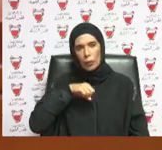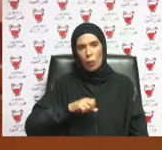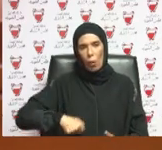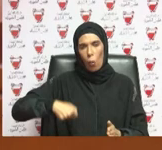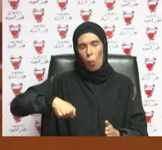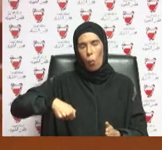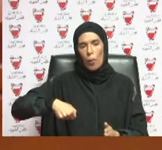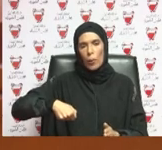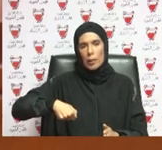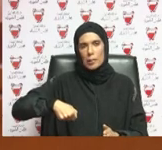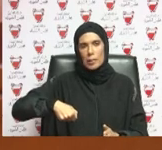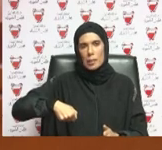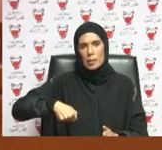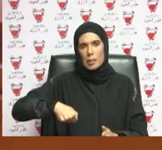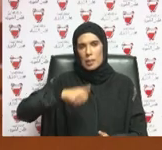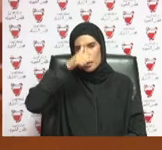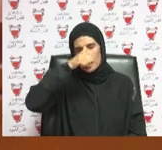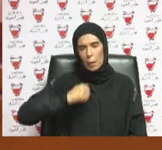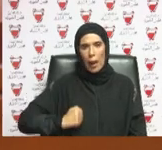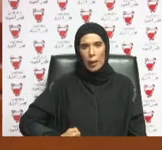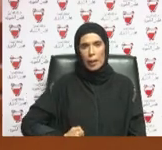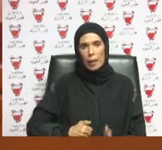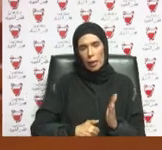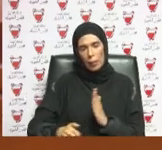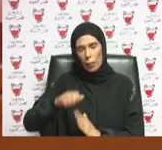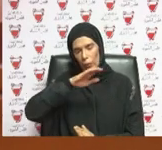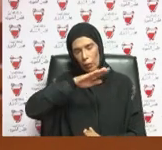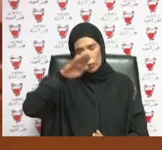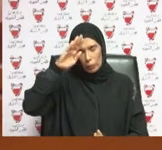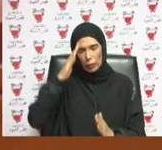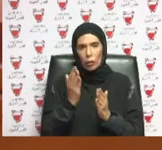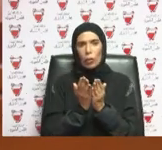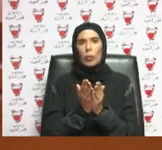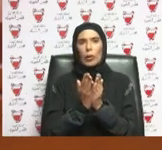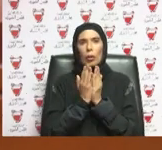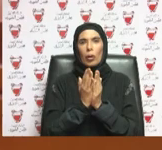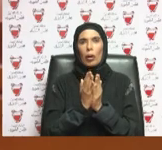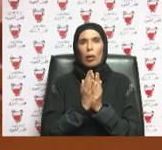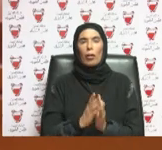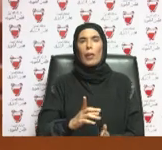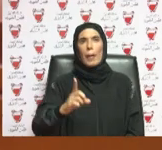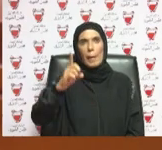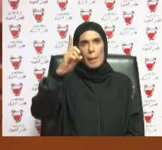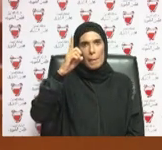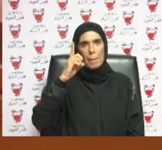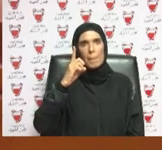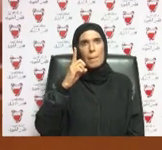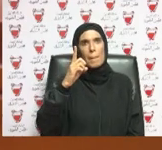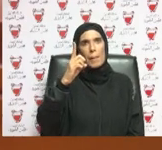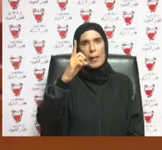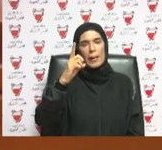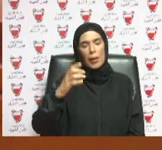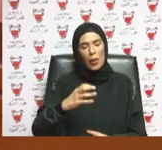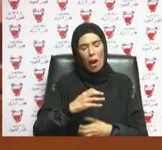البحرين قيادة وشعبا في هذا الرزق الأليم، نرفع أكف الذراعة إلى القدير العليم أن يكلأ بعين